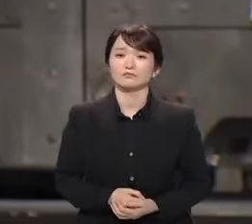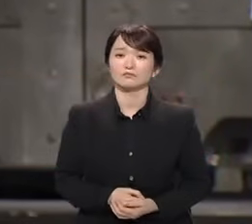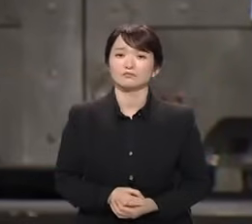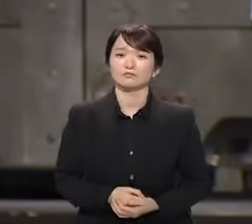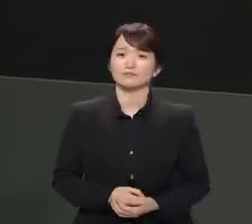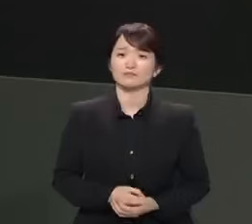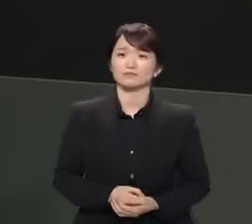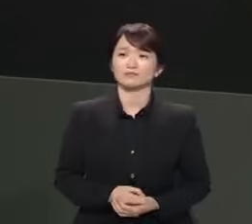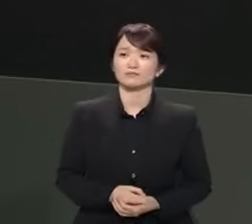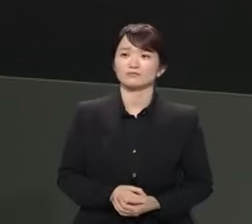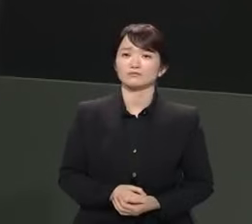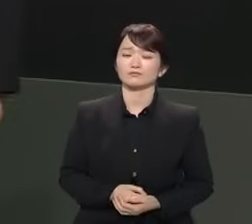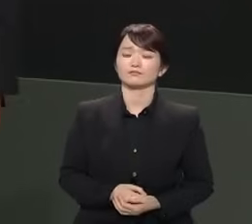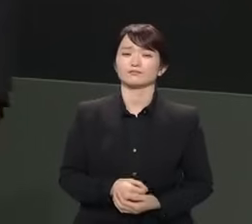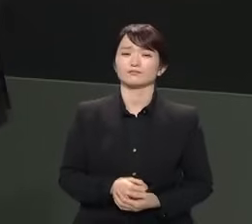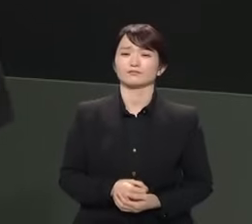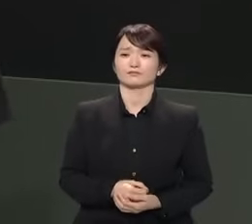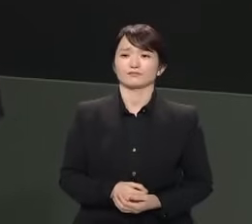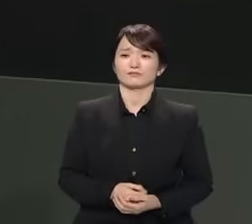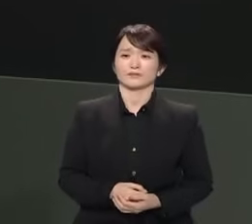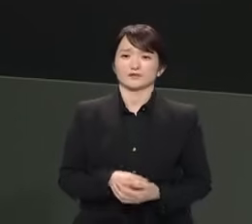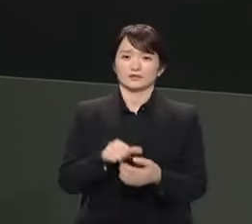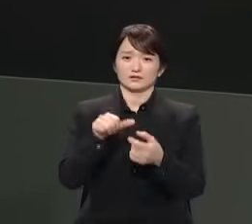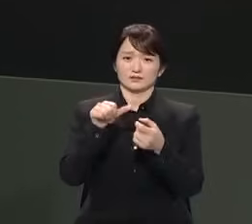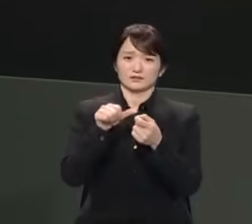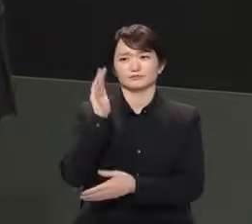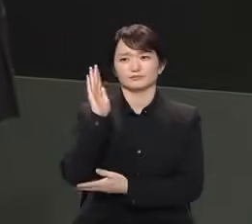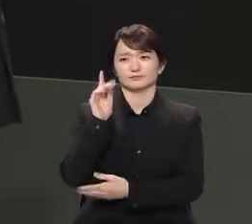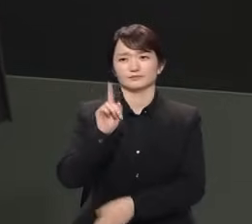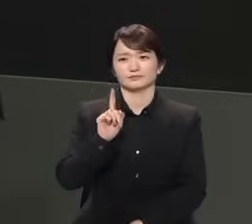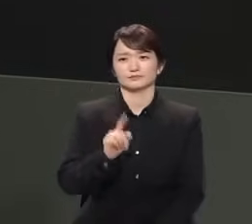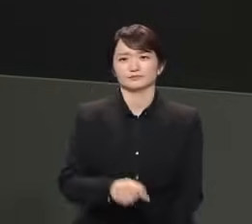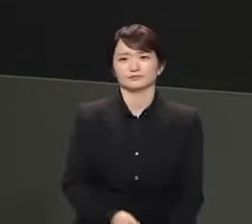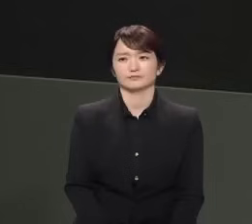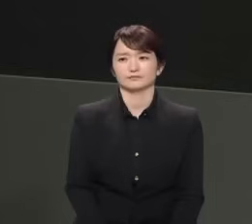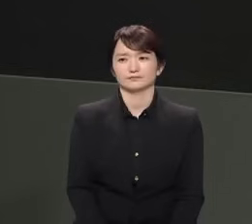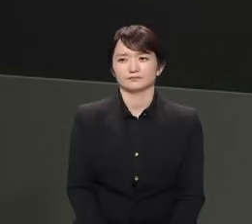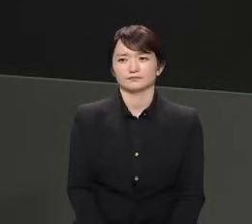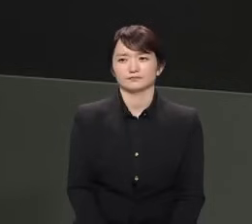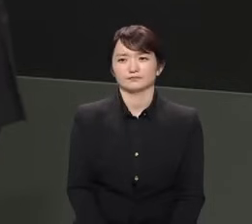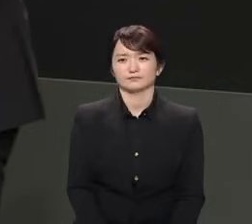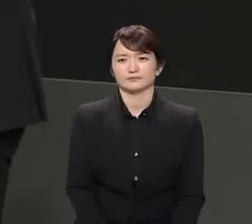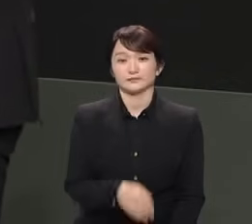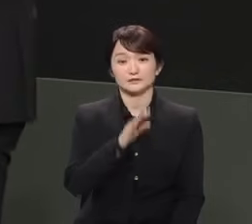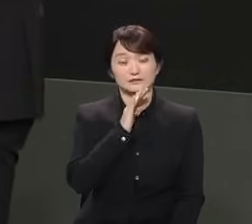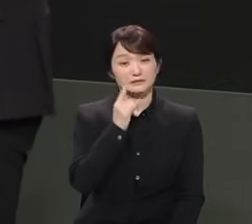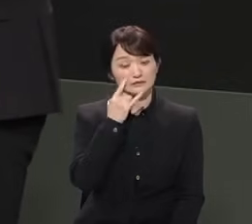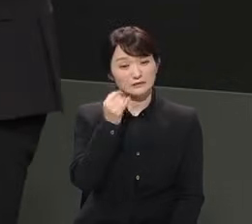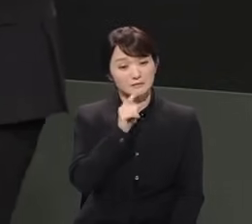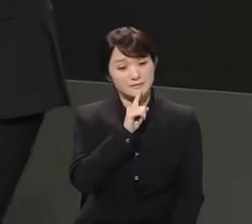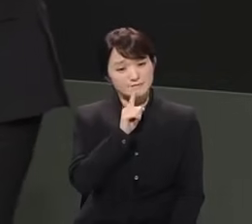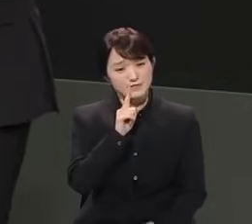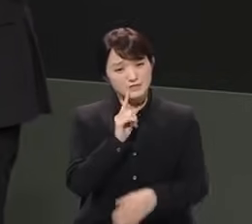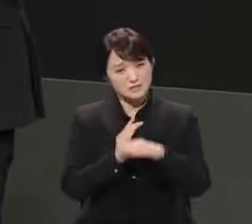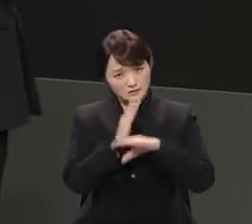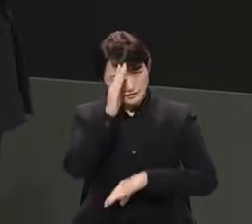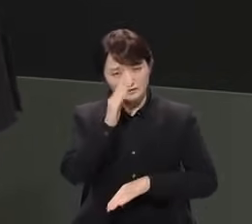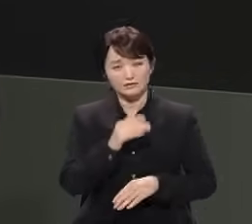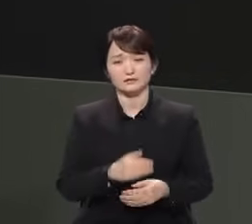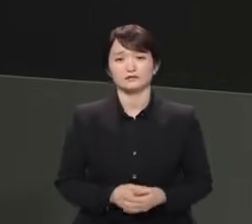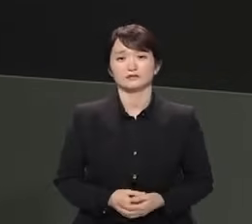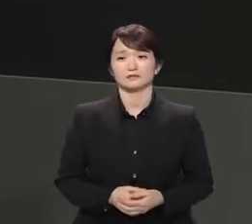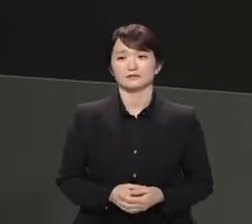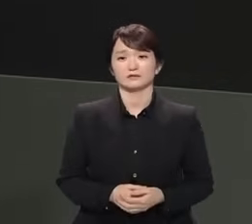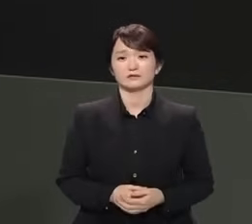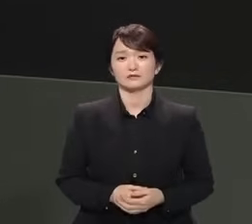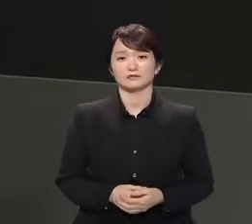이럴 수가 그렇군요. 알겠습니다. 자 다음 또 이어가죠. 선 넘은 친정엄마입니다. 자 사방가족께서 우리